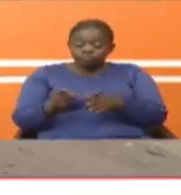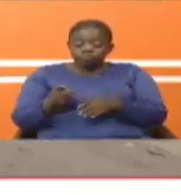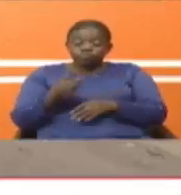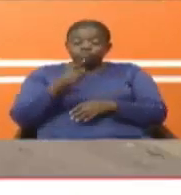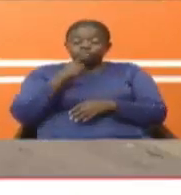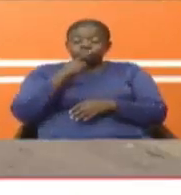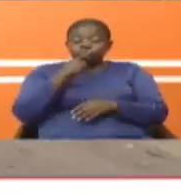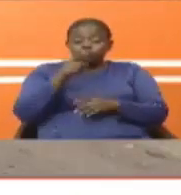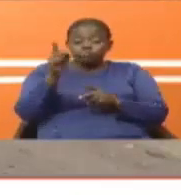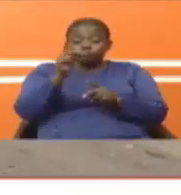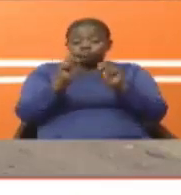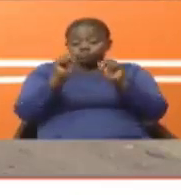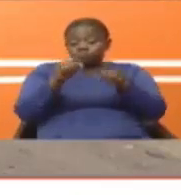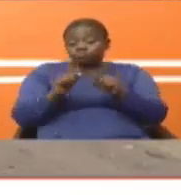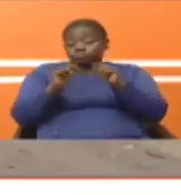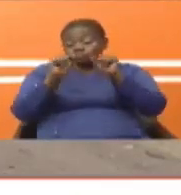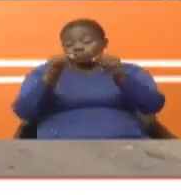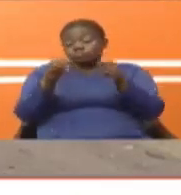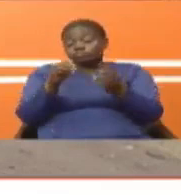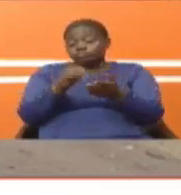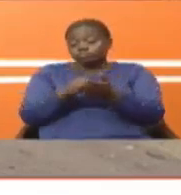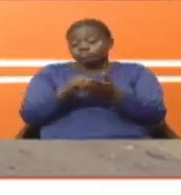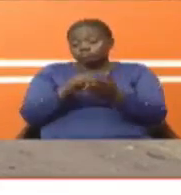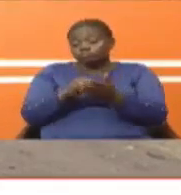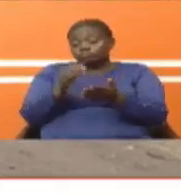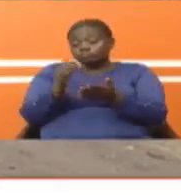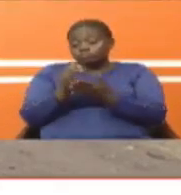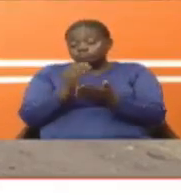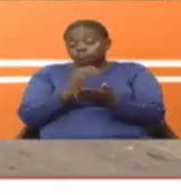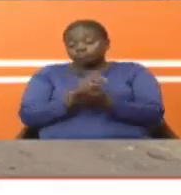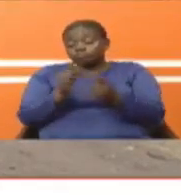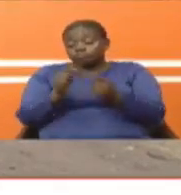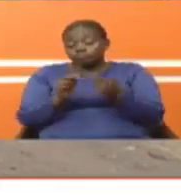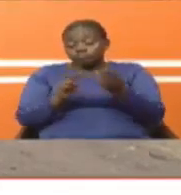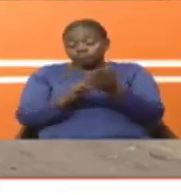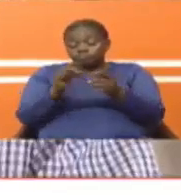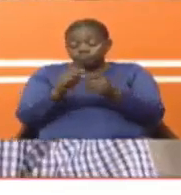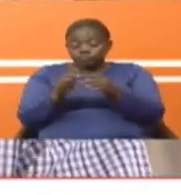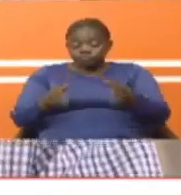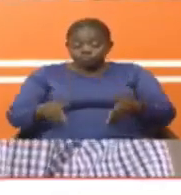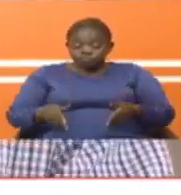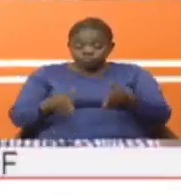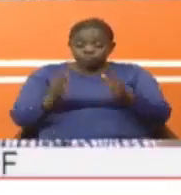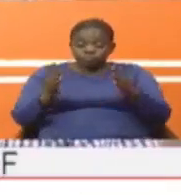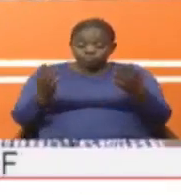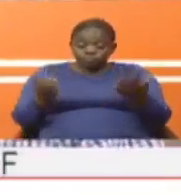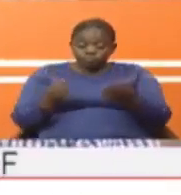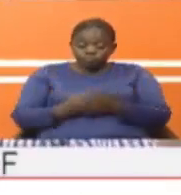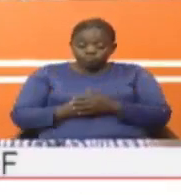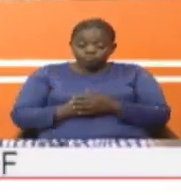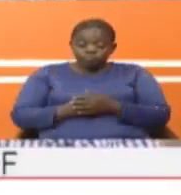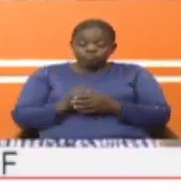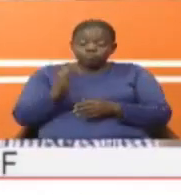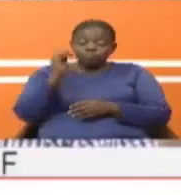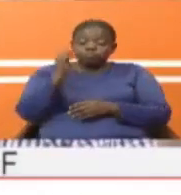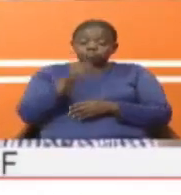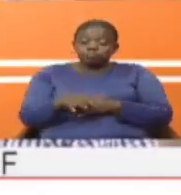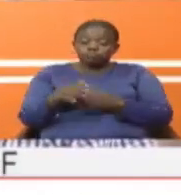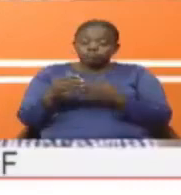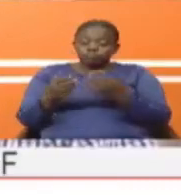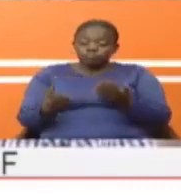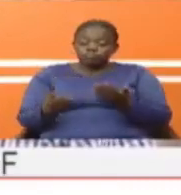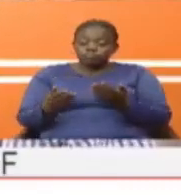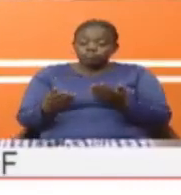rebels, maybe they can pass here again because they passed this road. Then after that, I